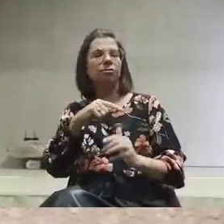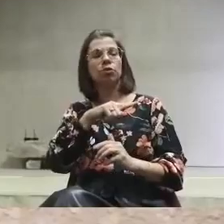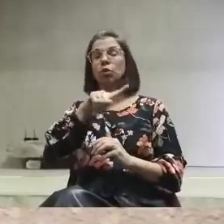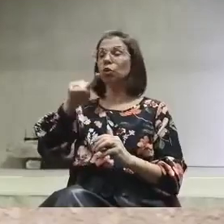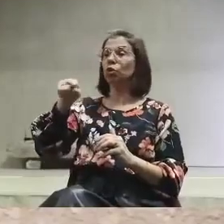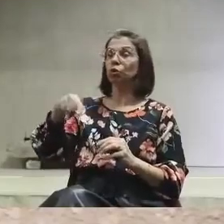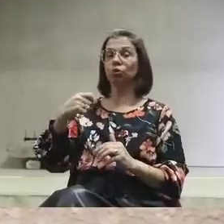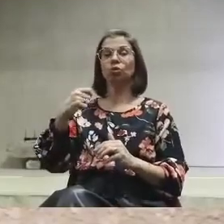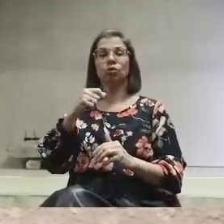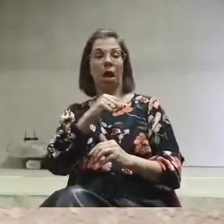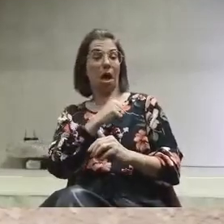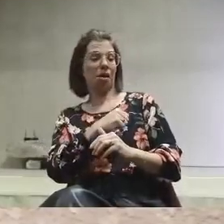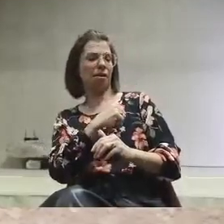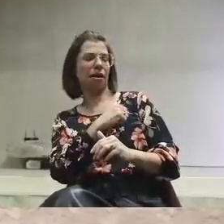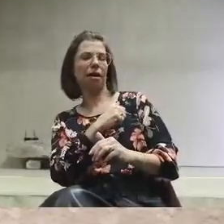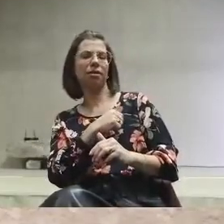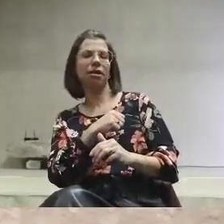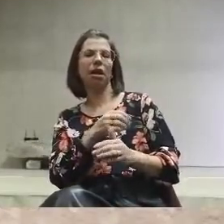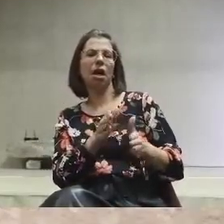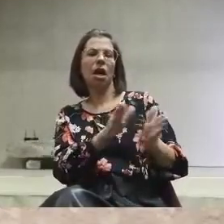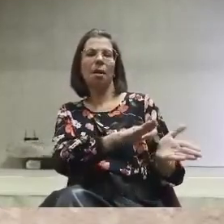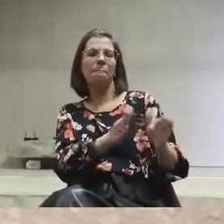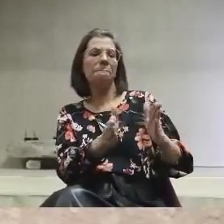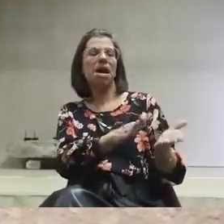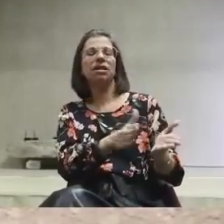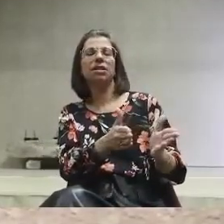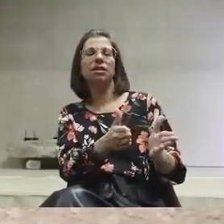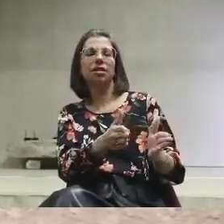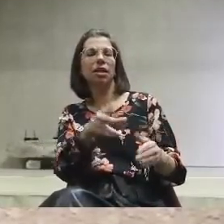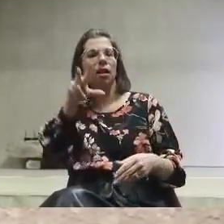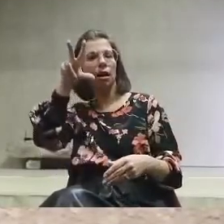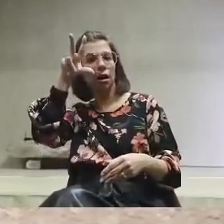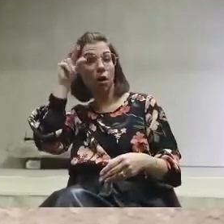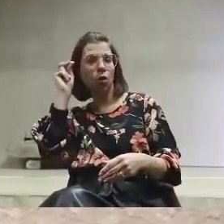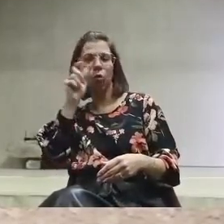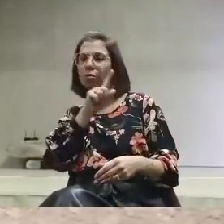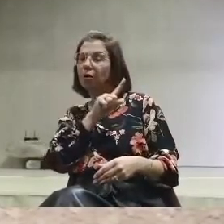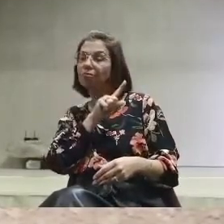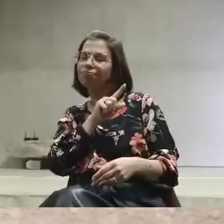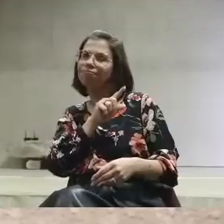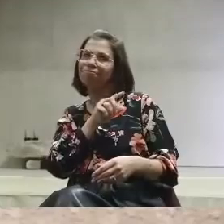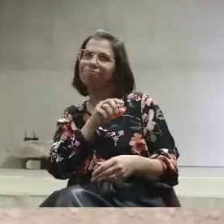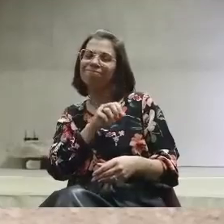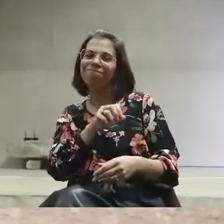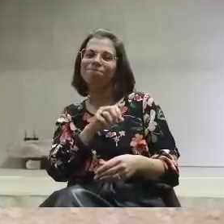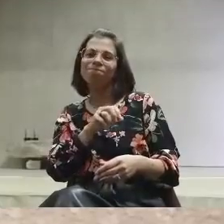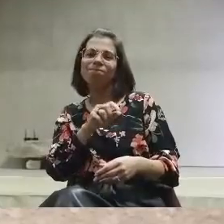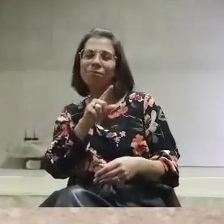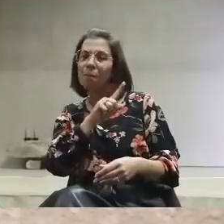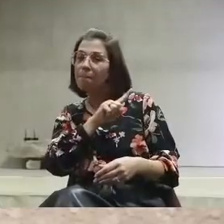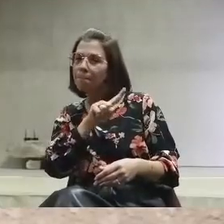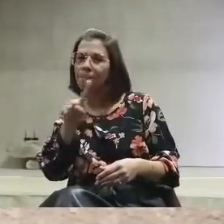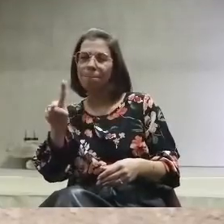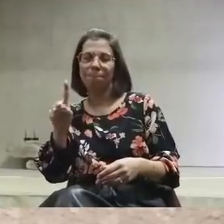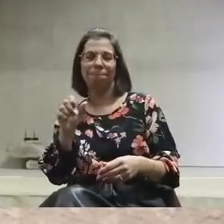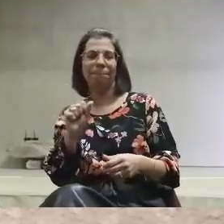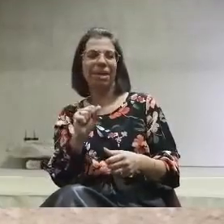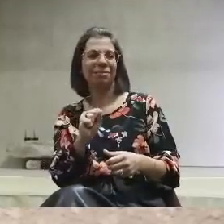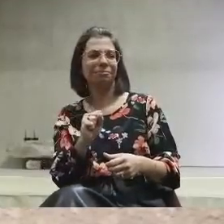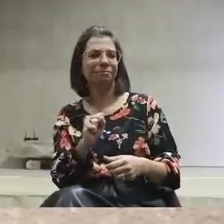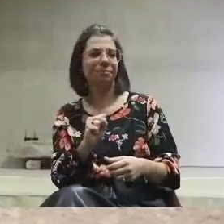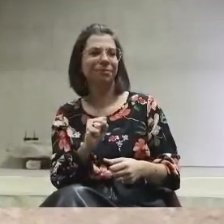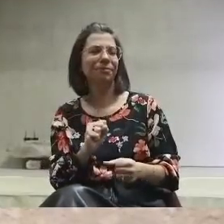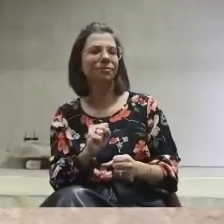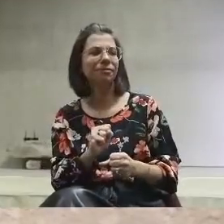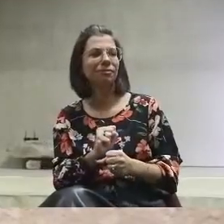le strict minimum de l'amour de Dieu, de la puissance de Dieu, de cette œuvre de la croix, effectivement. Mais